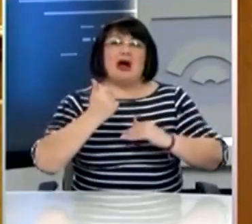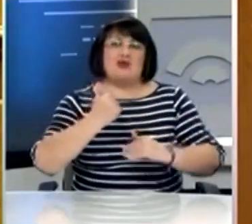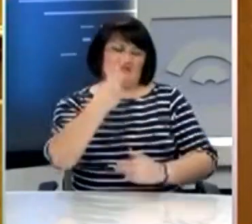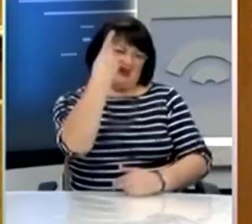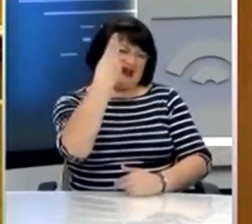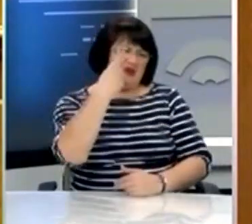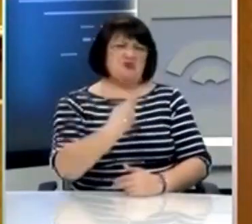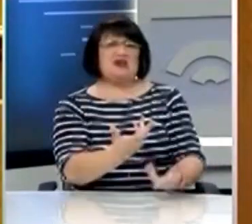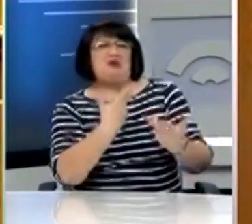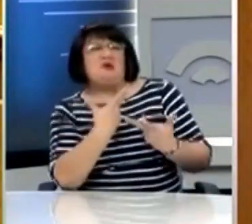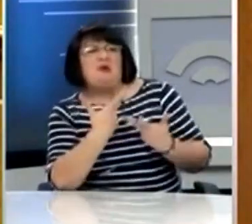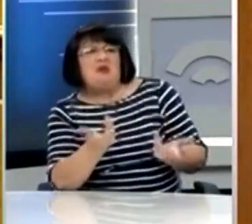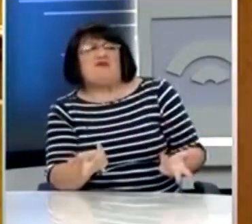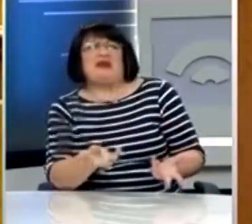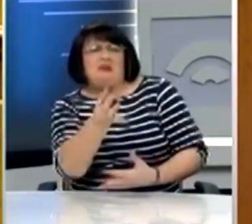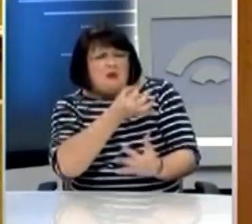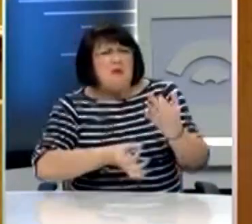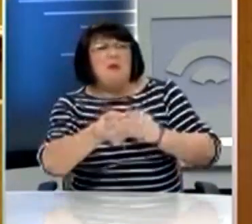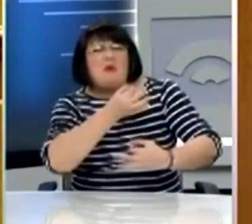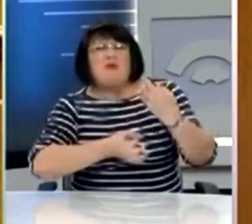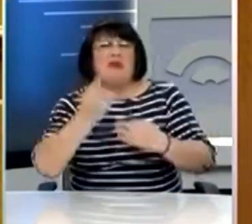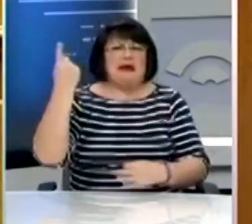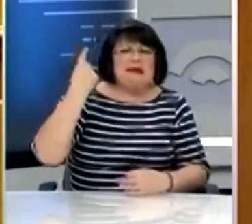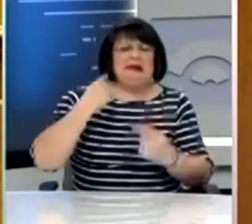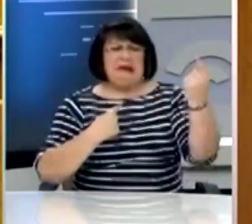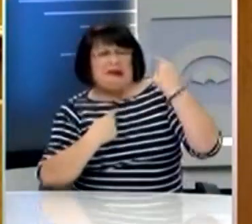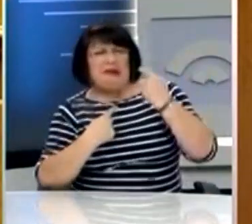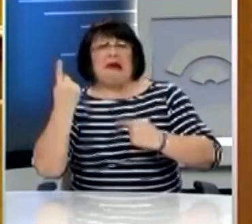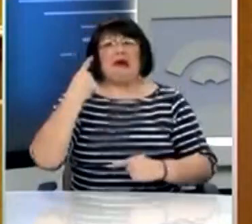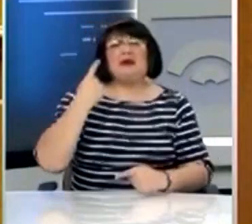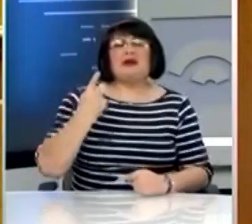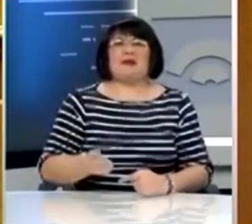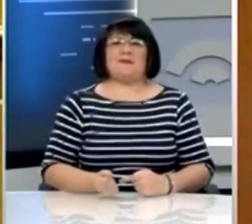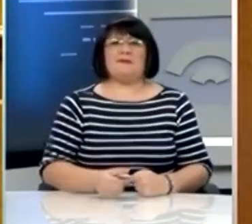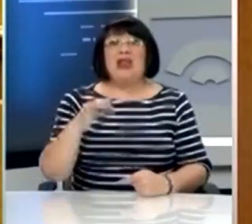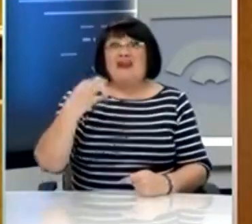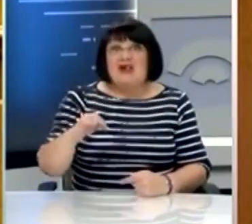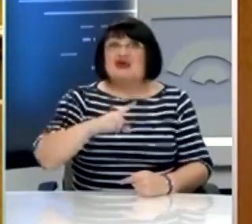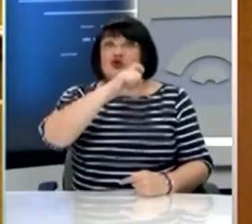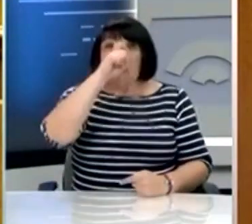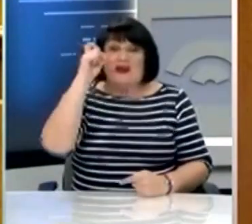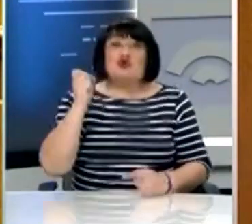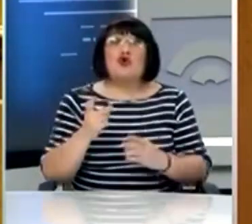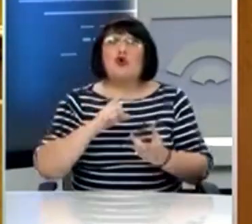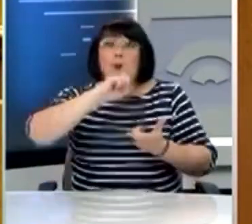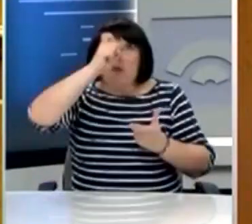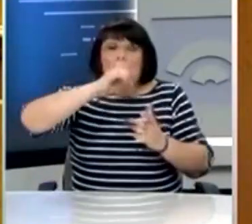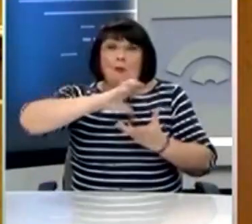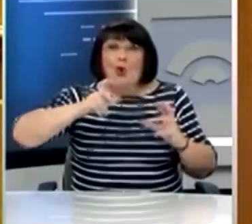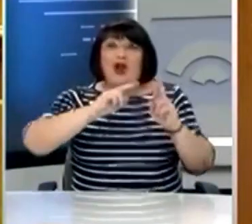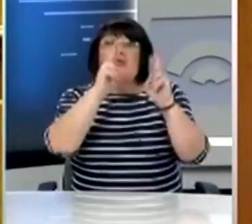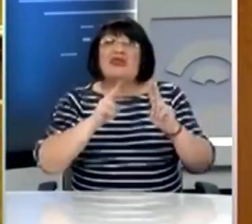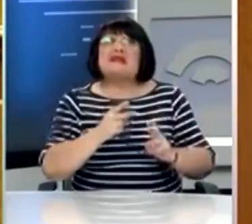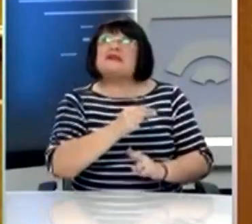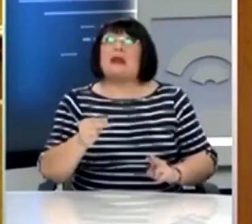Και τι δεν είπατε, προκειμένου να μας κάνετε κριτική ακόμα και σε αυτό το ευαίσθητο, το δύσκολο, το πολύπλοκο διεθνές